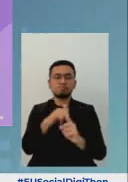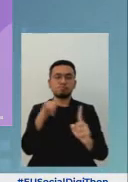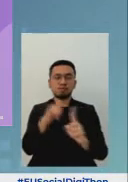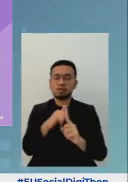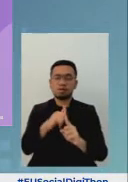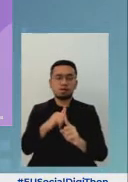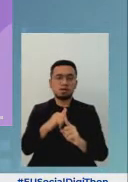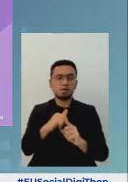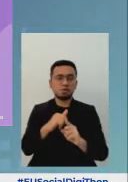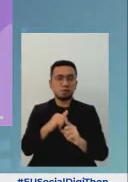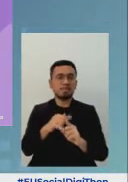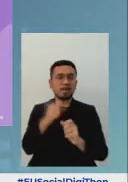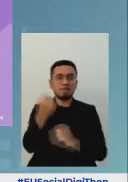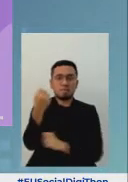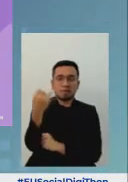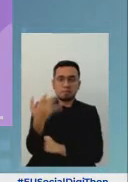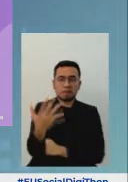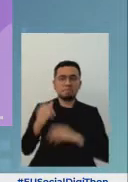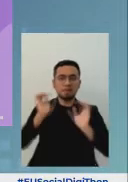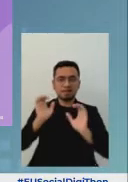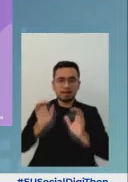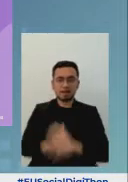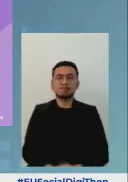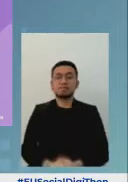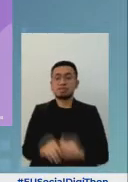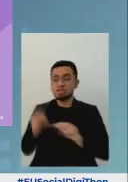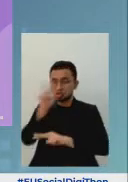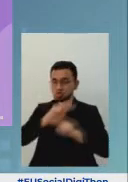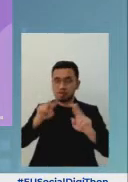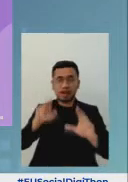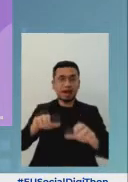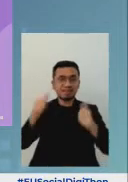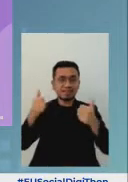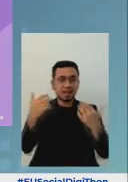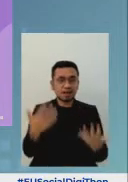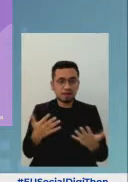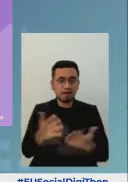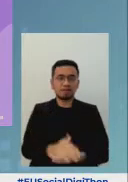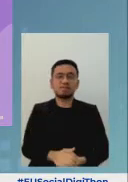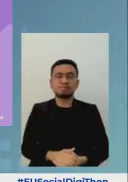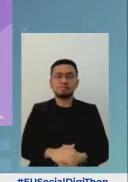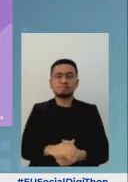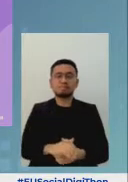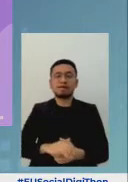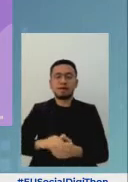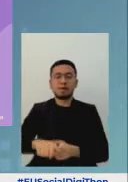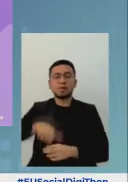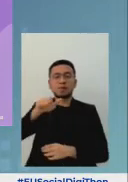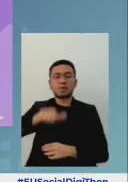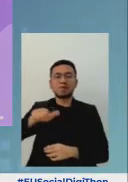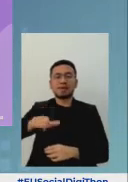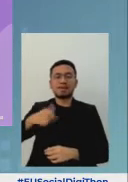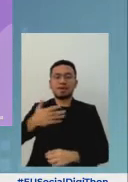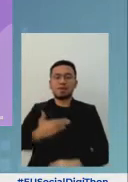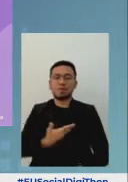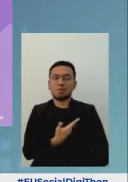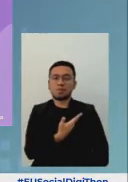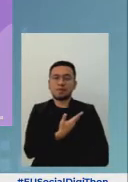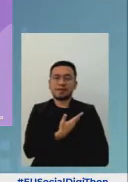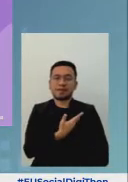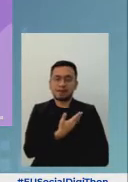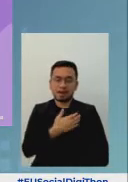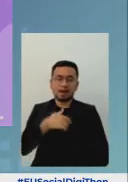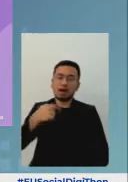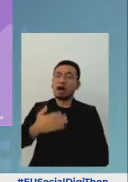Ini ada salah satu hasil survei, kita bisa lihat bahwa ternyata banyak banget ya jumlahnya ya yang mengalami pengalaman buruk saat